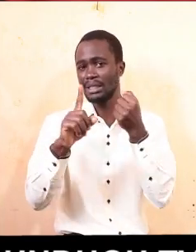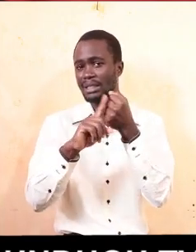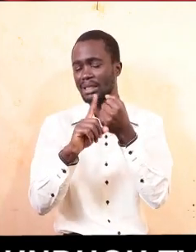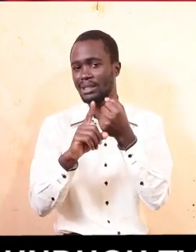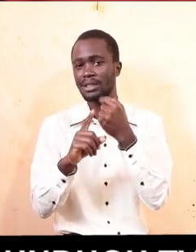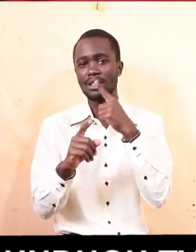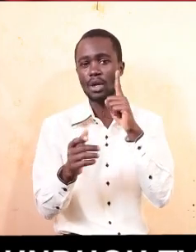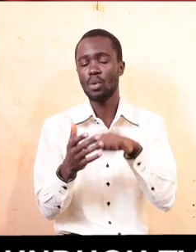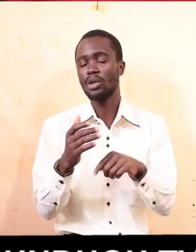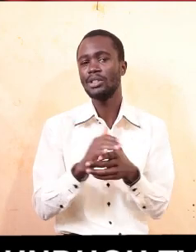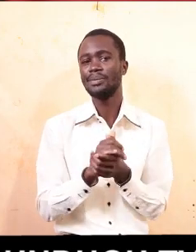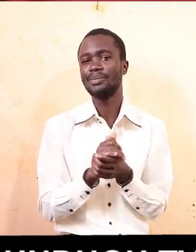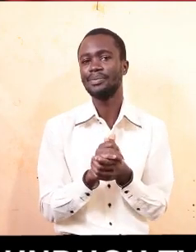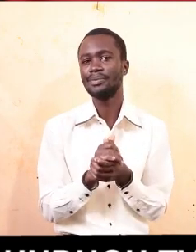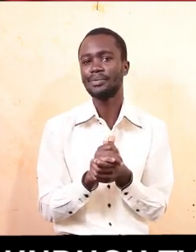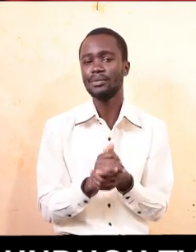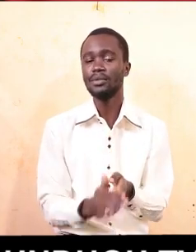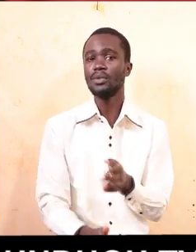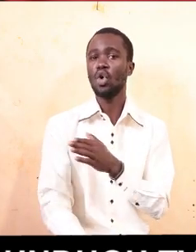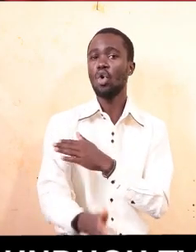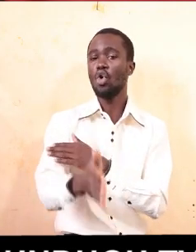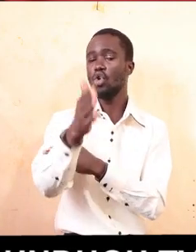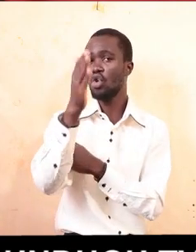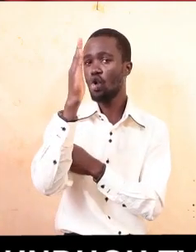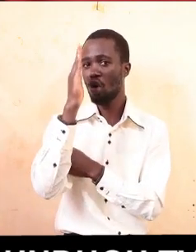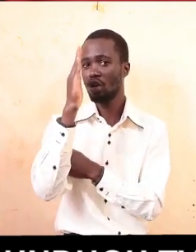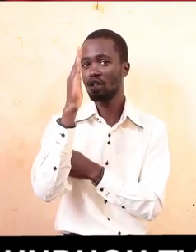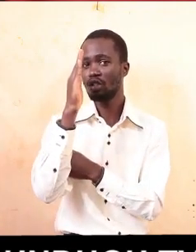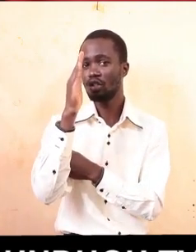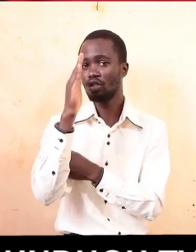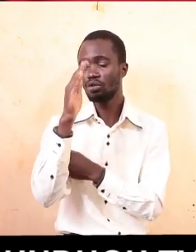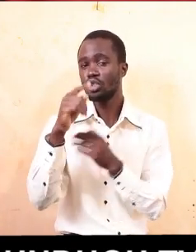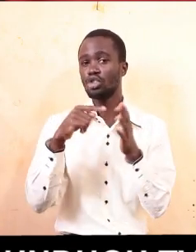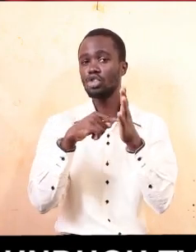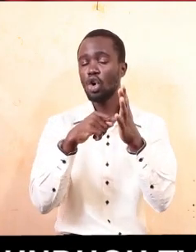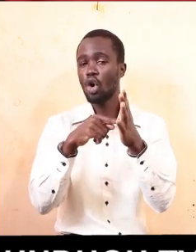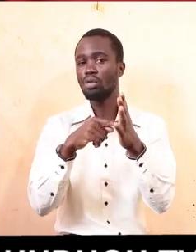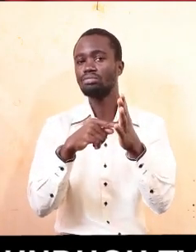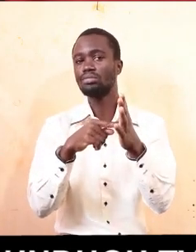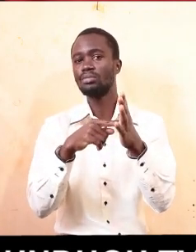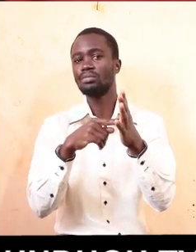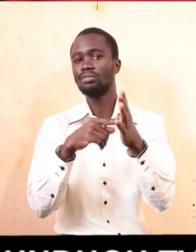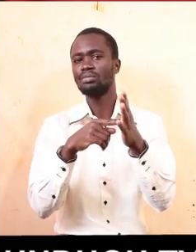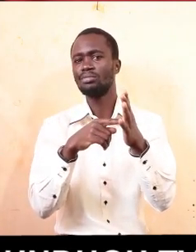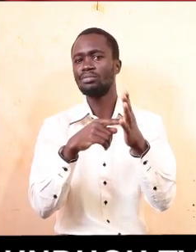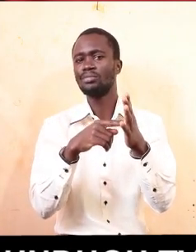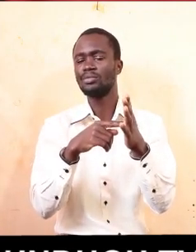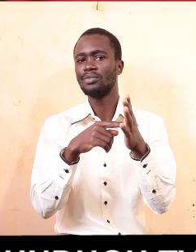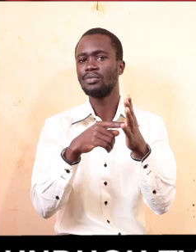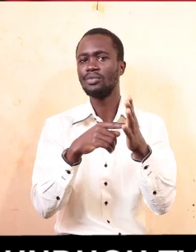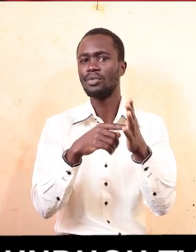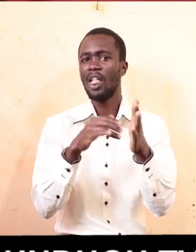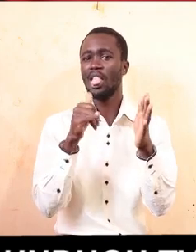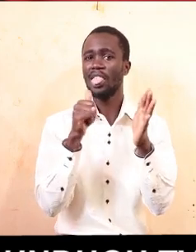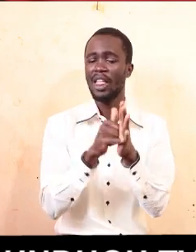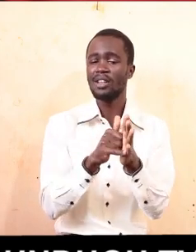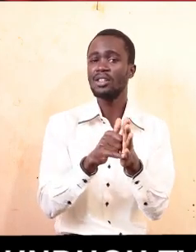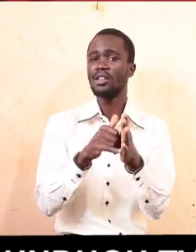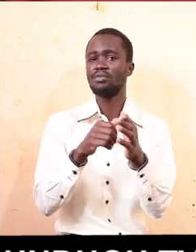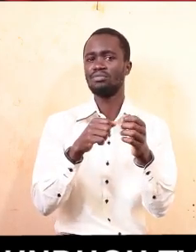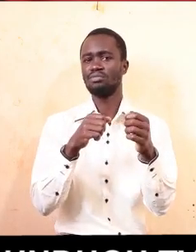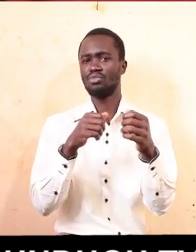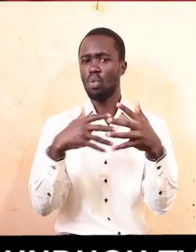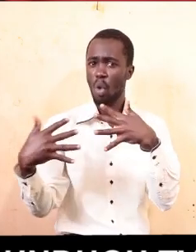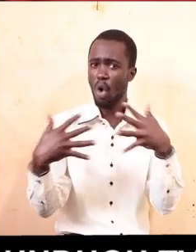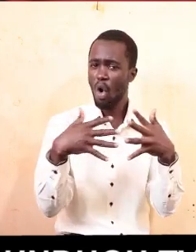Biblia inasema ya kwamba Bwana alitoa ishara ya kwamba vita ni vyake.